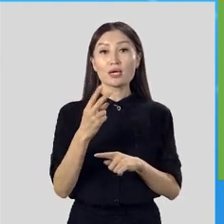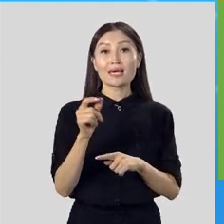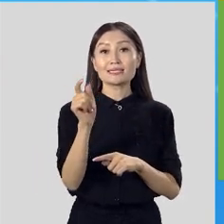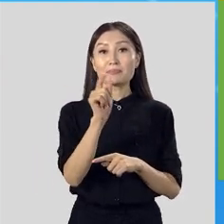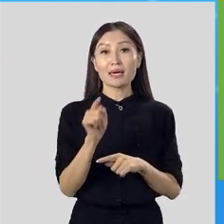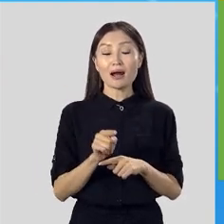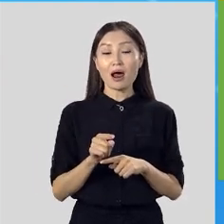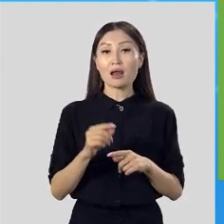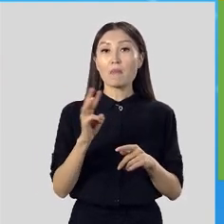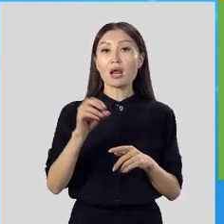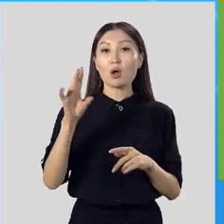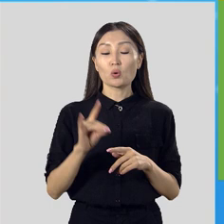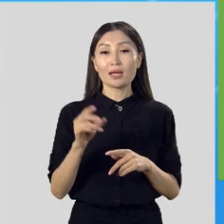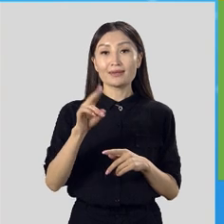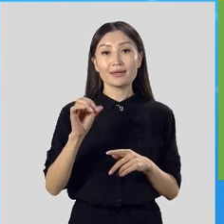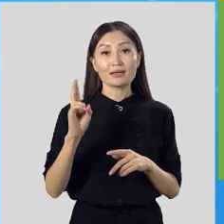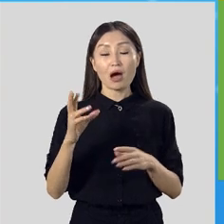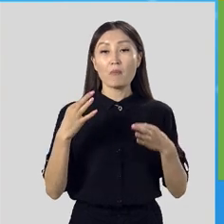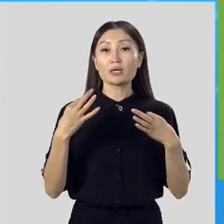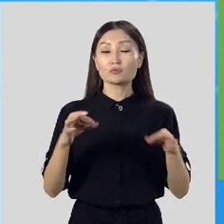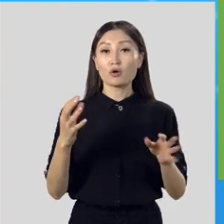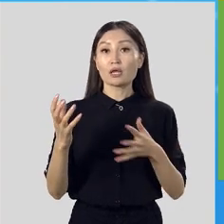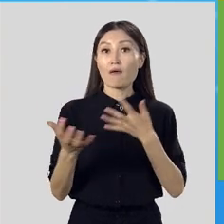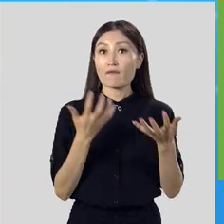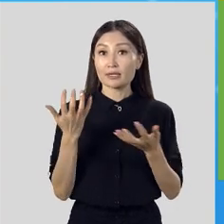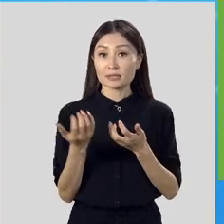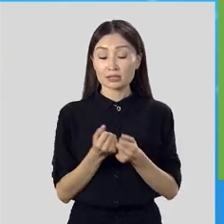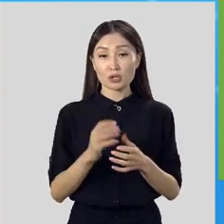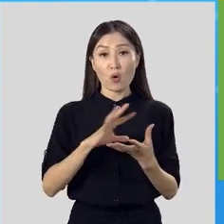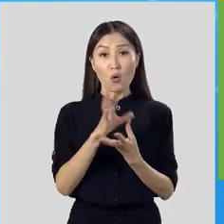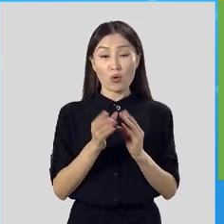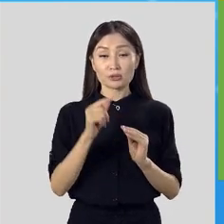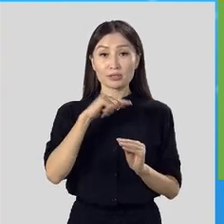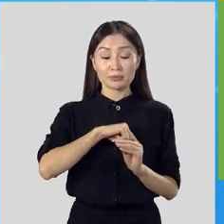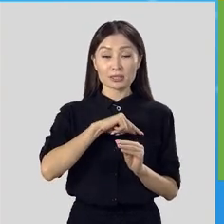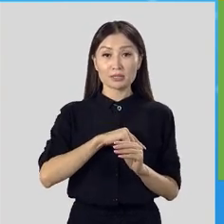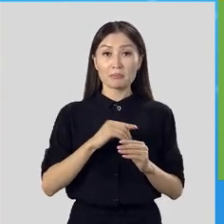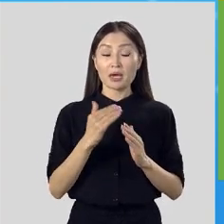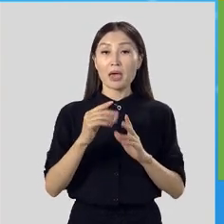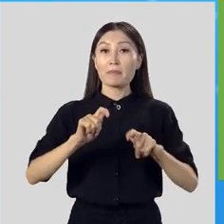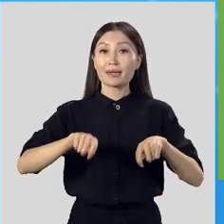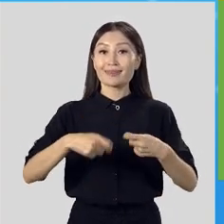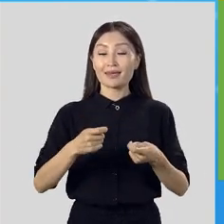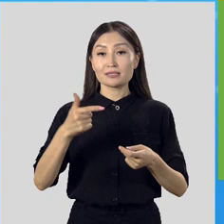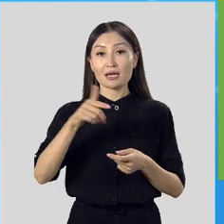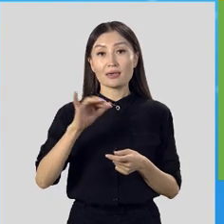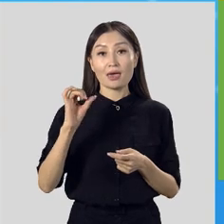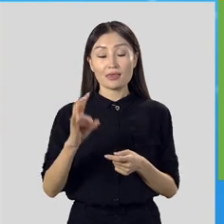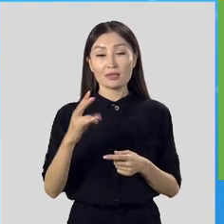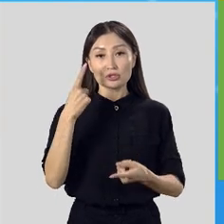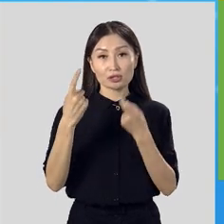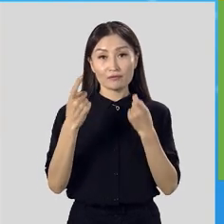спирали молекулы ДНК позволило выяснить общие принципы процесса передачи